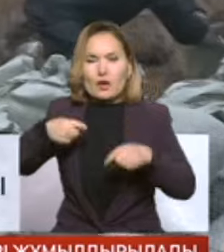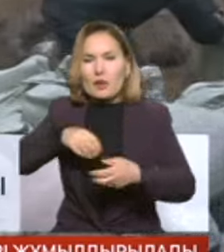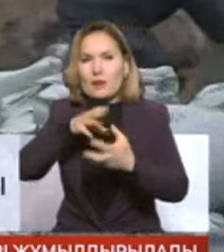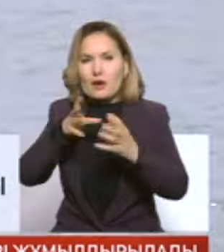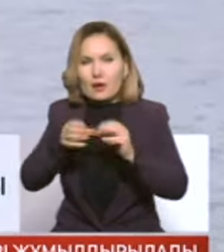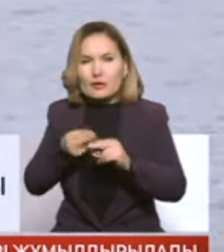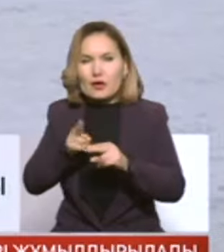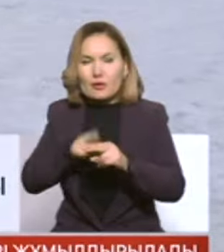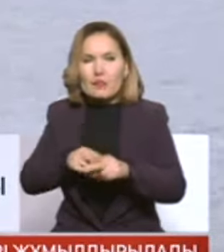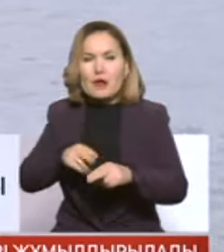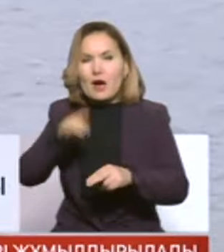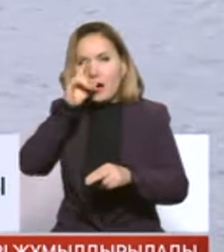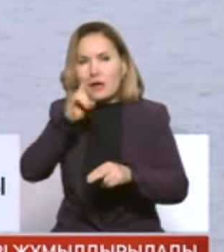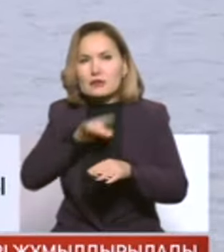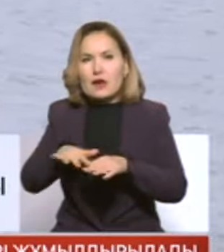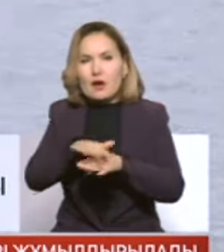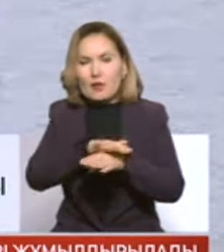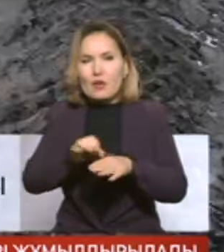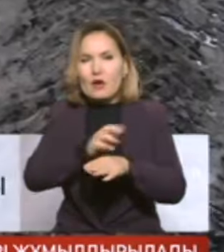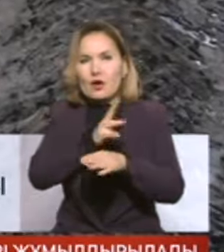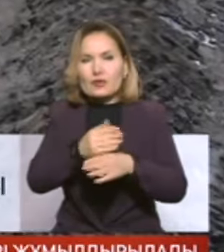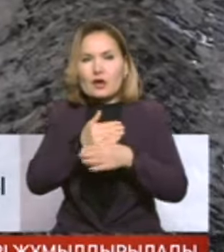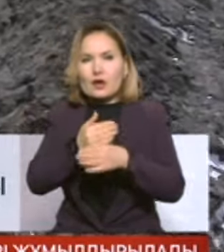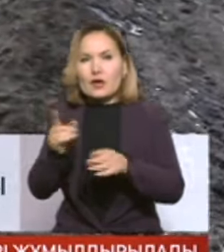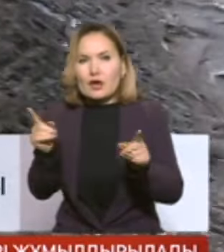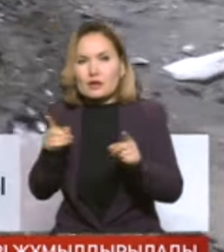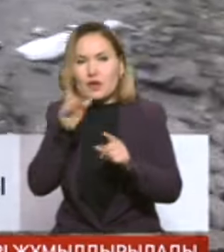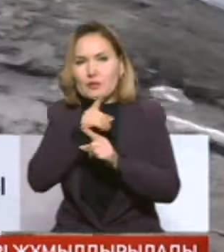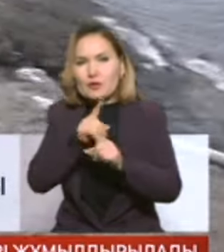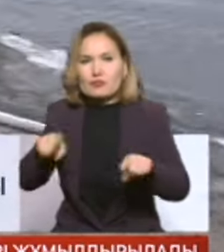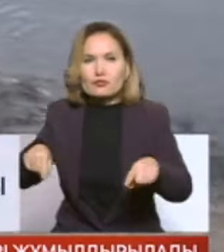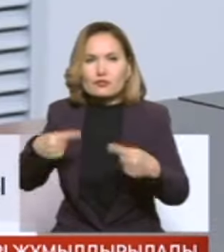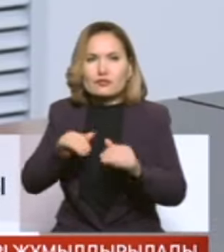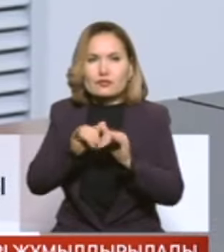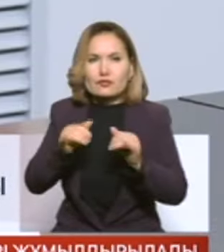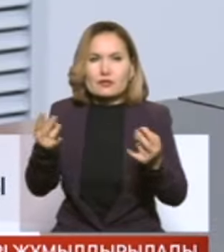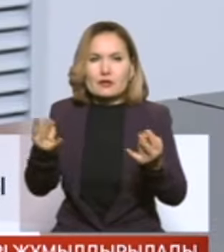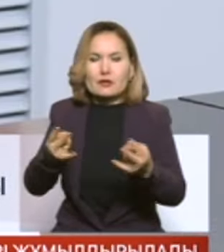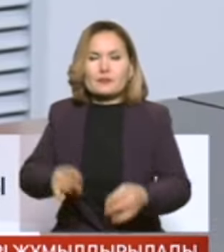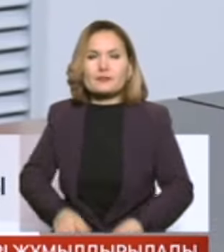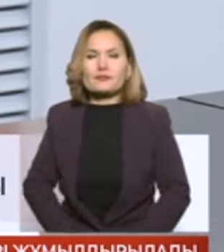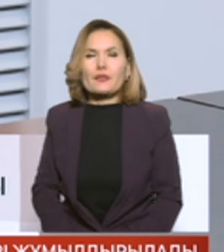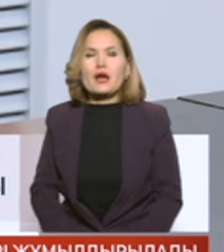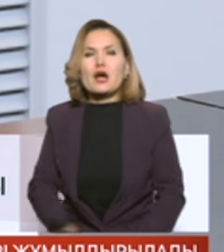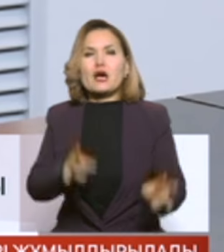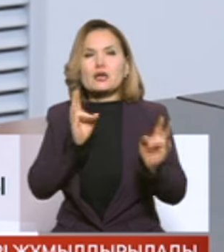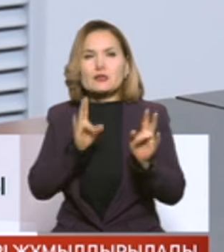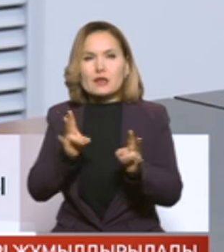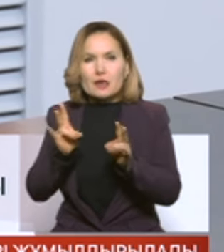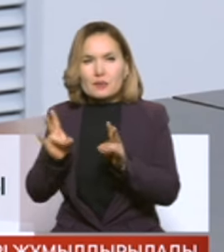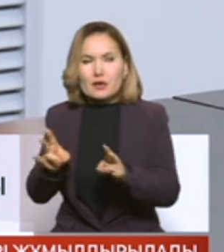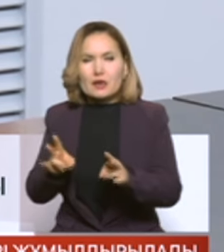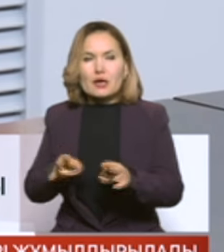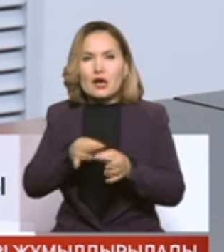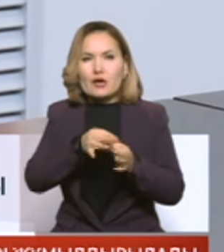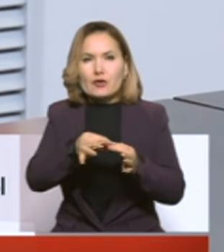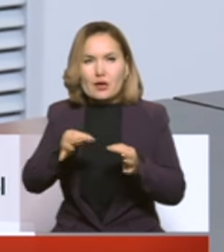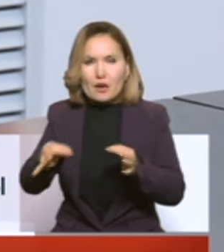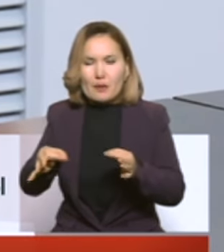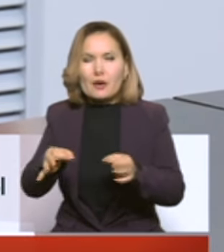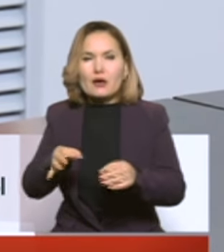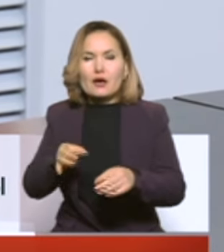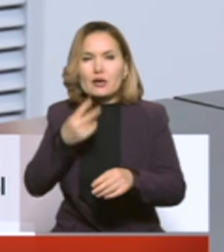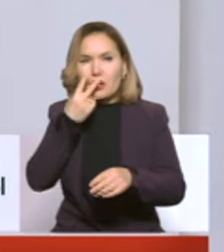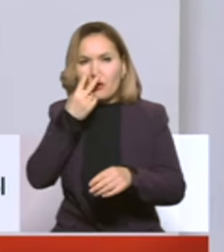соны кешіктірмей өтеп, барлығын қысқа уақытта қалпына келтіру қажет. Мен зардап шеккен аудандарды аралап шықтым